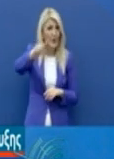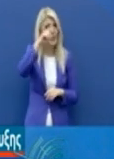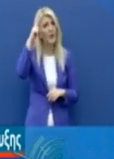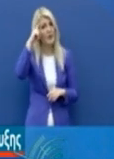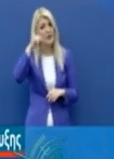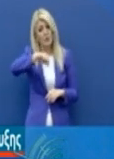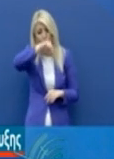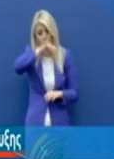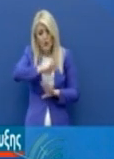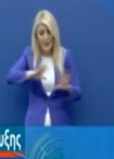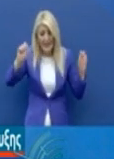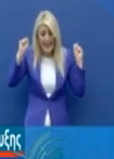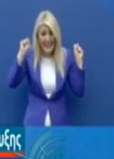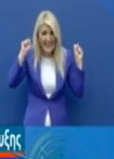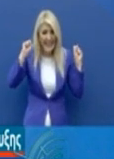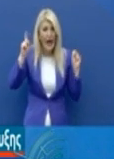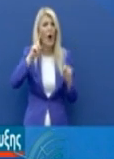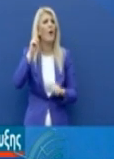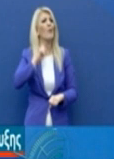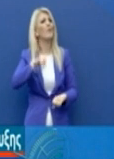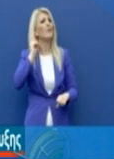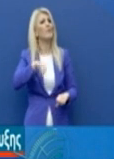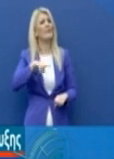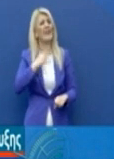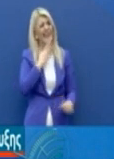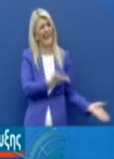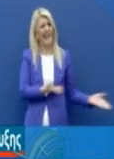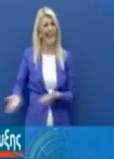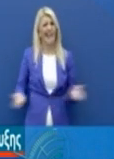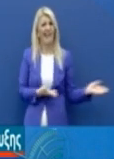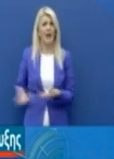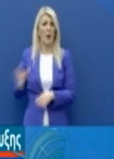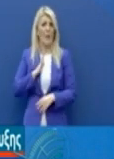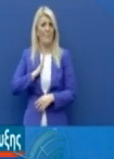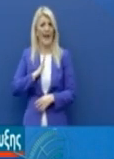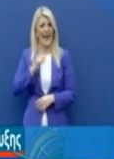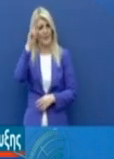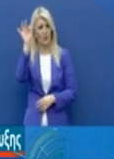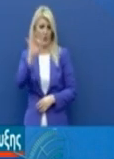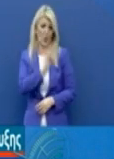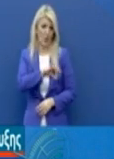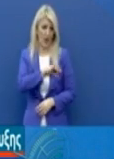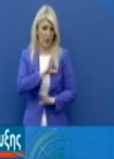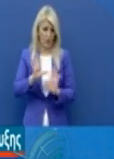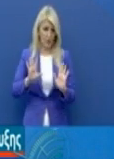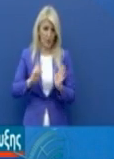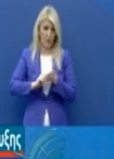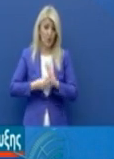υγείας απλώς και μόνο για να παρανομήσει και να υπερκεράσει τους συναδέλφους του οι οποίοι θα τηρούν τα μέτρα.